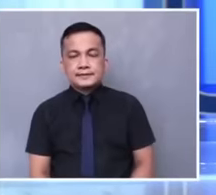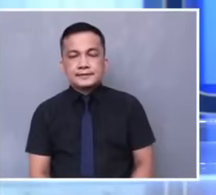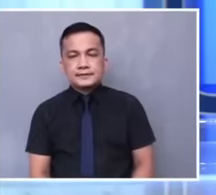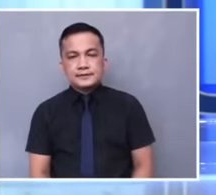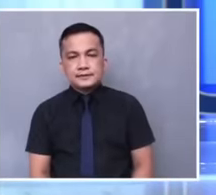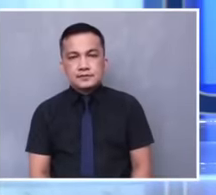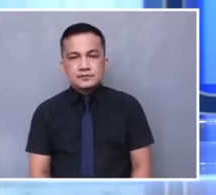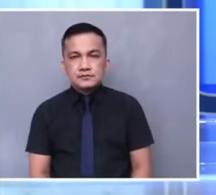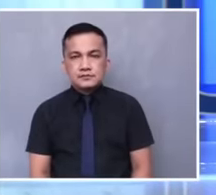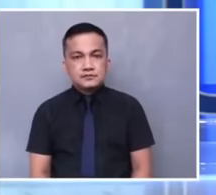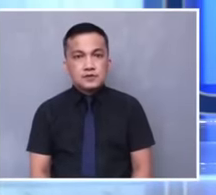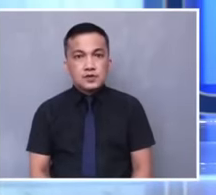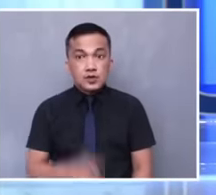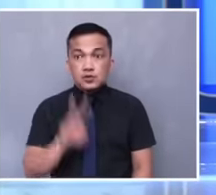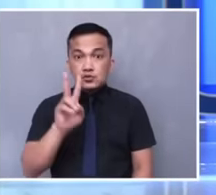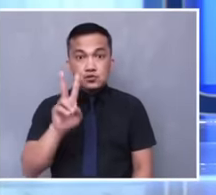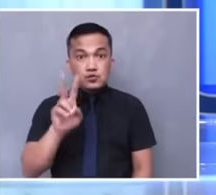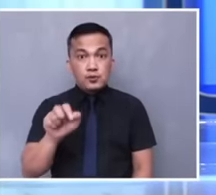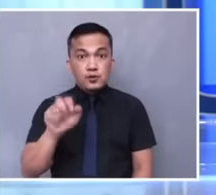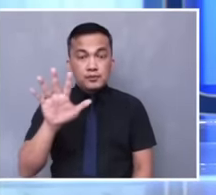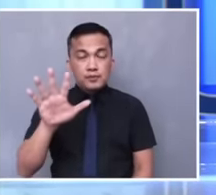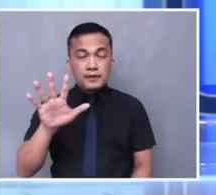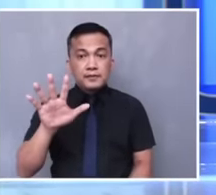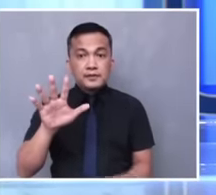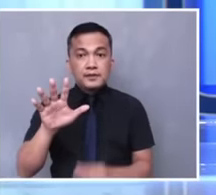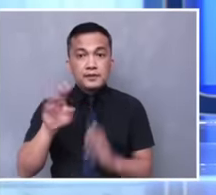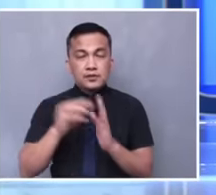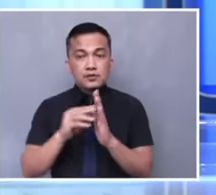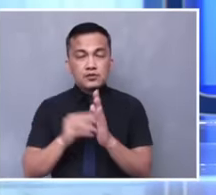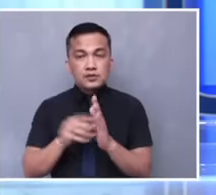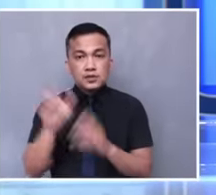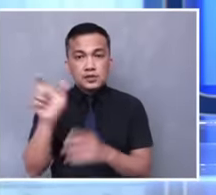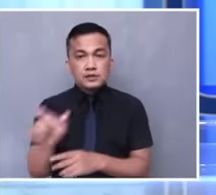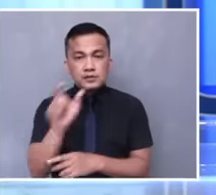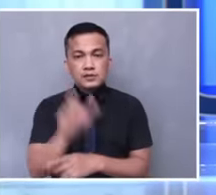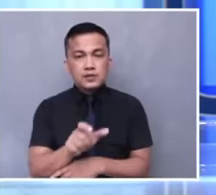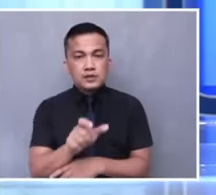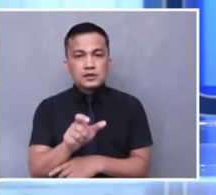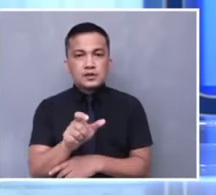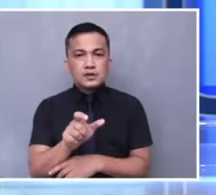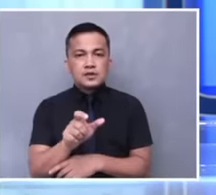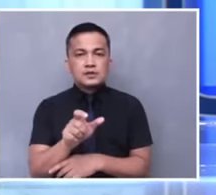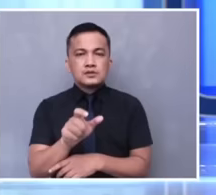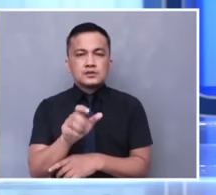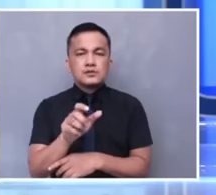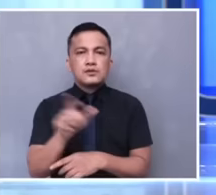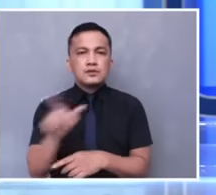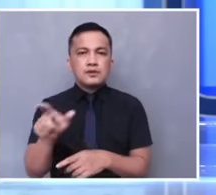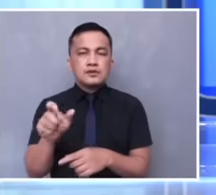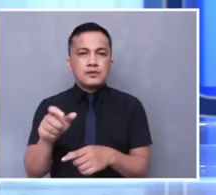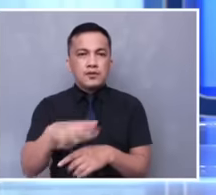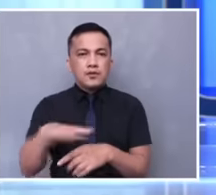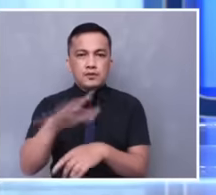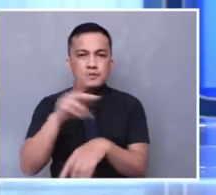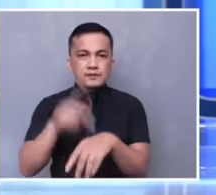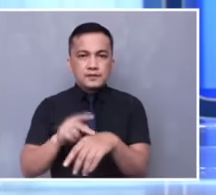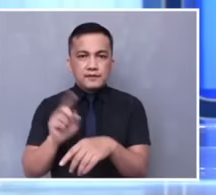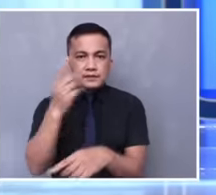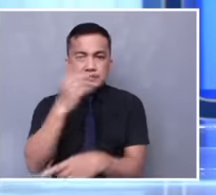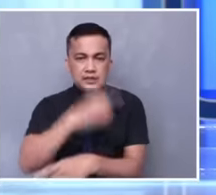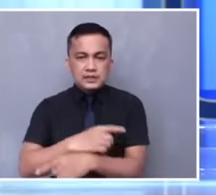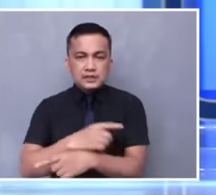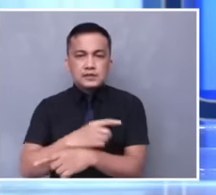Mahigit 2.5 na bilyong indibidwal ang nabakunangan sa buong bansa sa unang araw ng National COVID Vaccination Drive